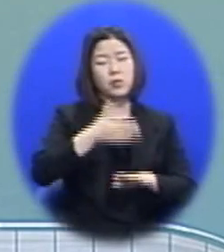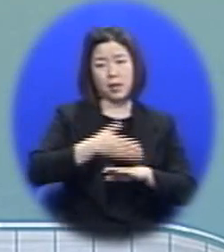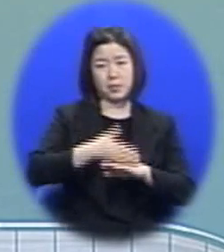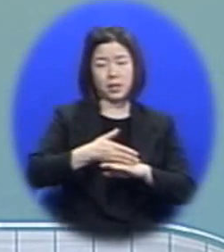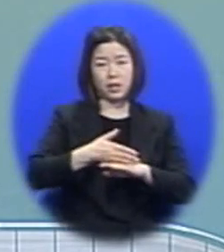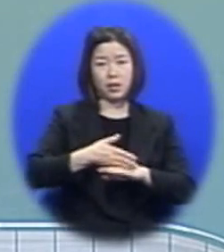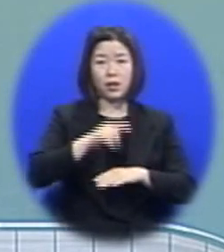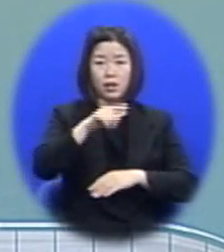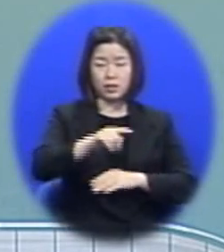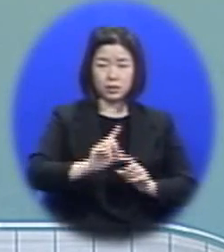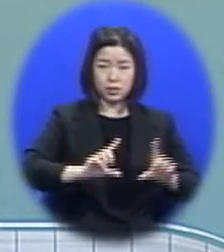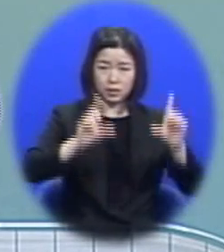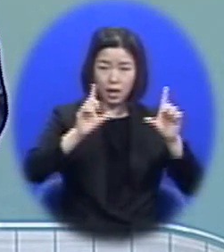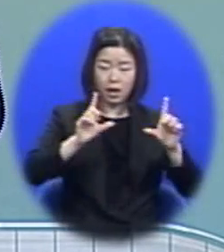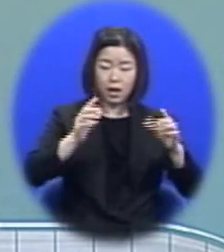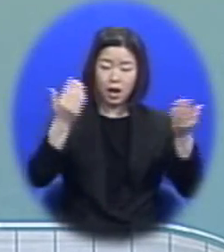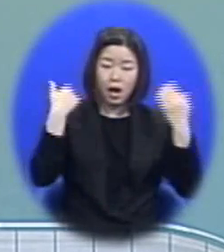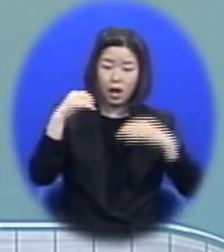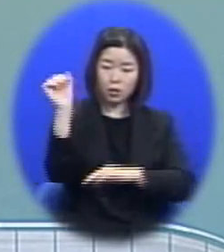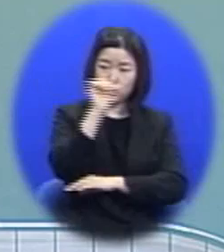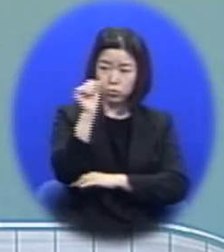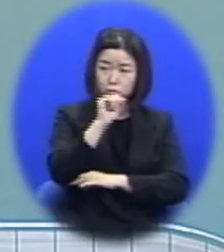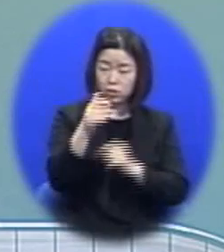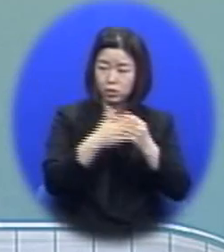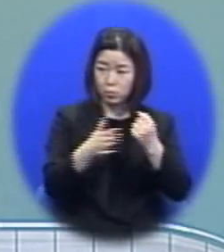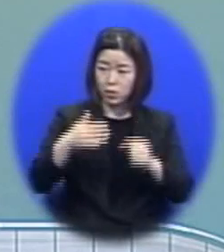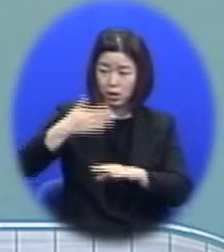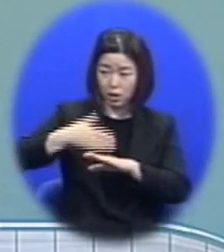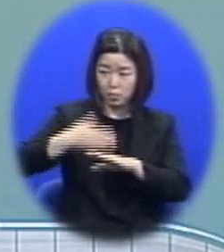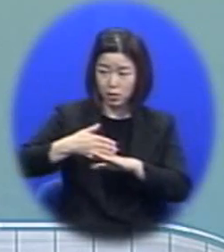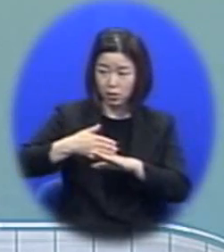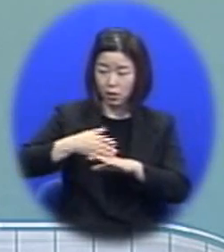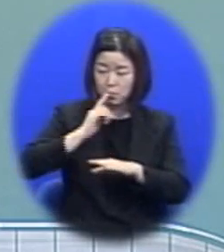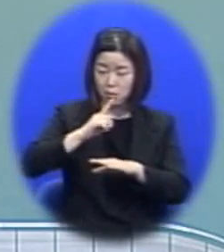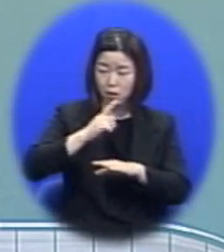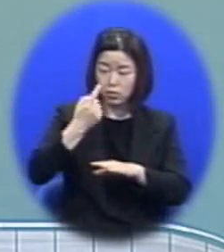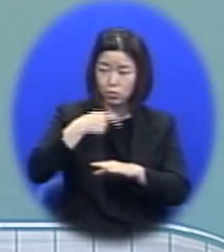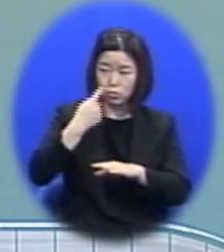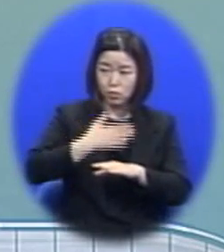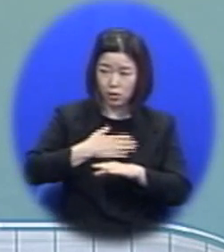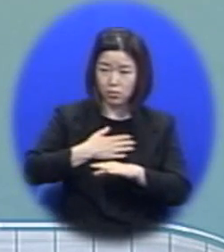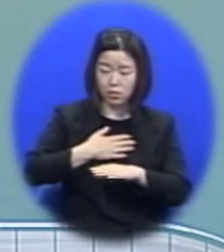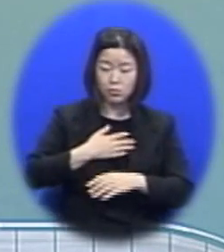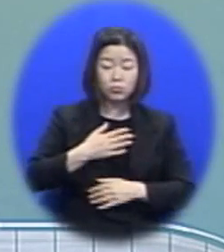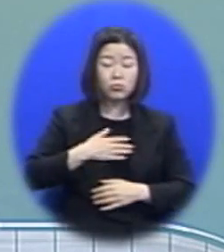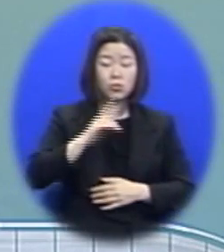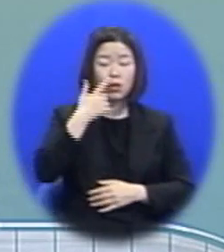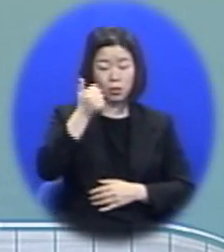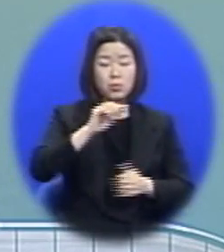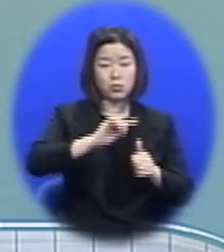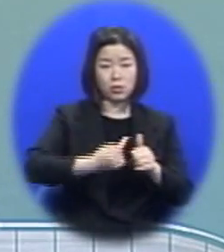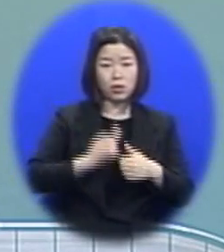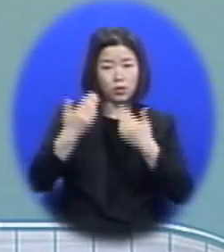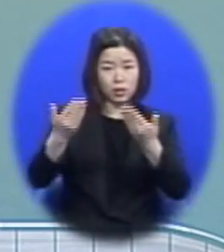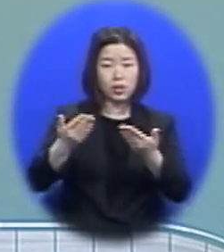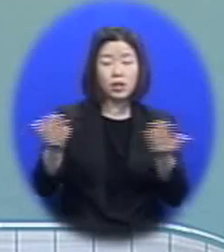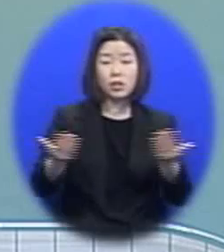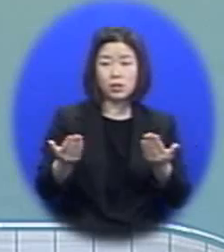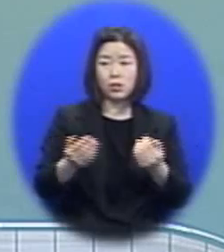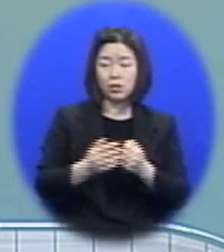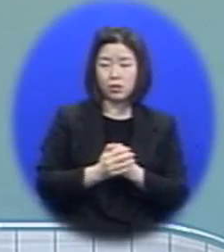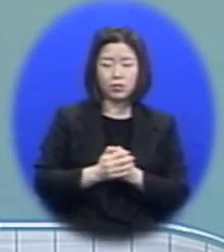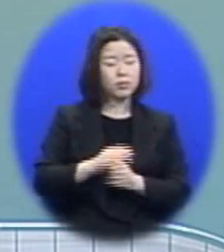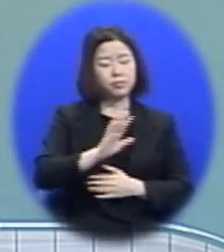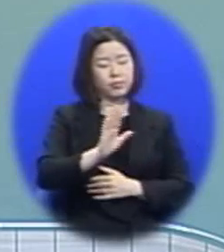그냥 학교 운전해 주는 것 때문에 고마워하는 줄 생각하고 아빠가 당연히 해야지 아니요 제가